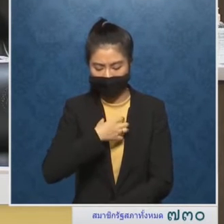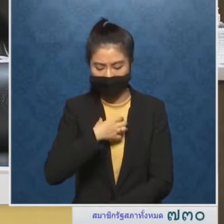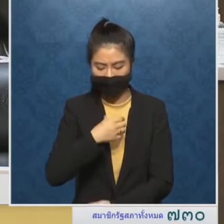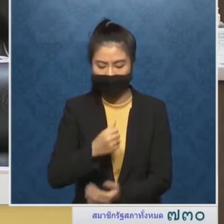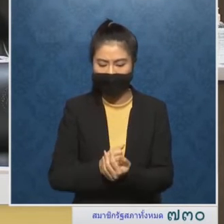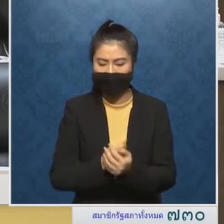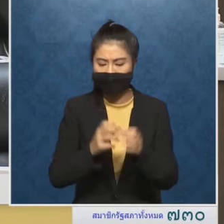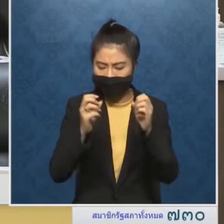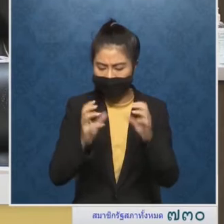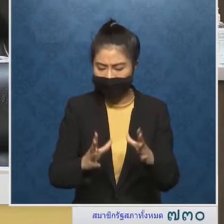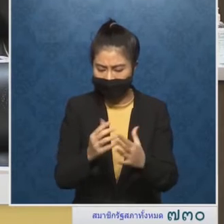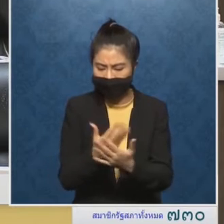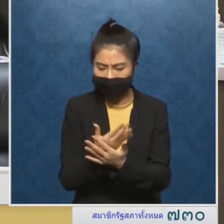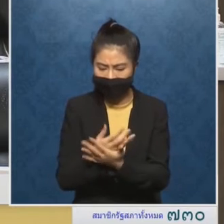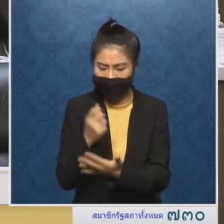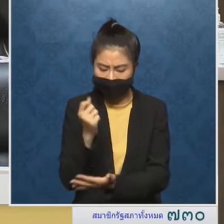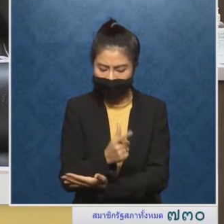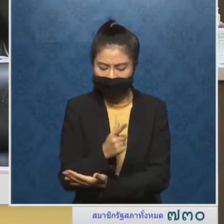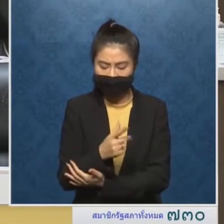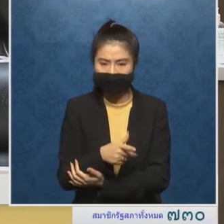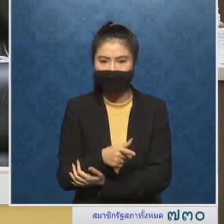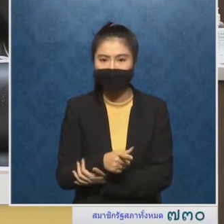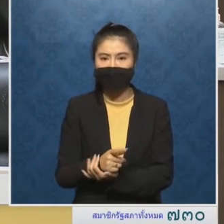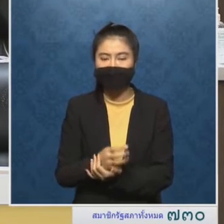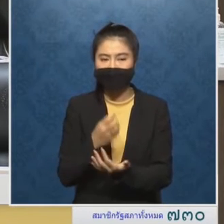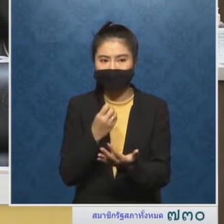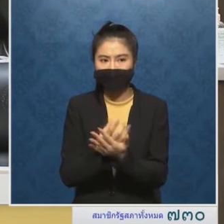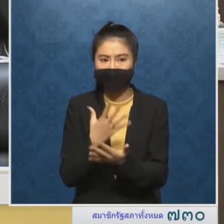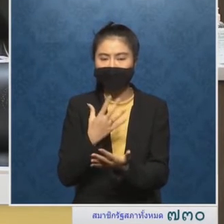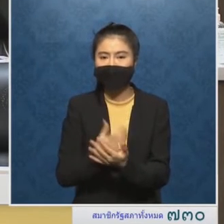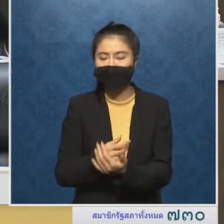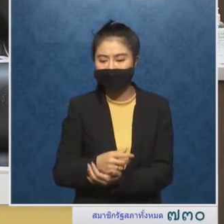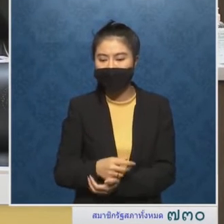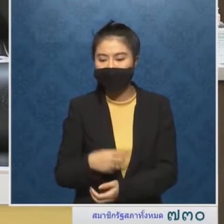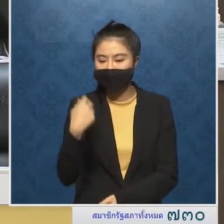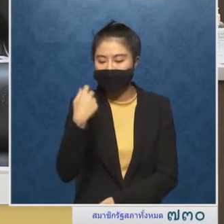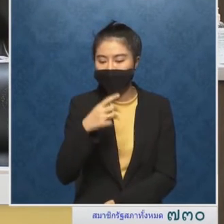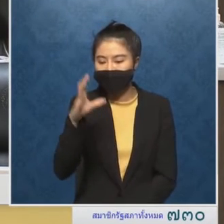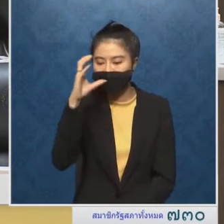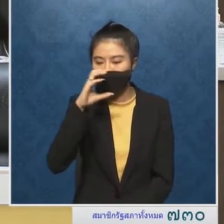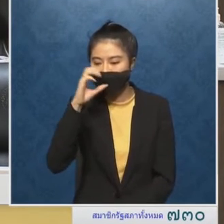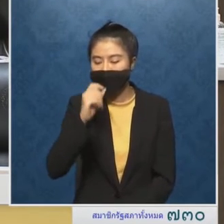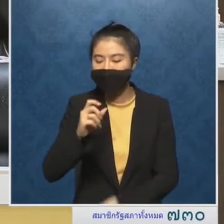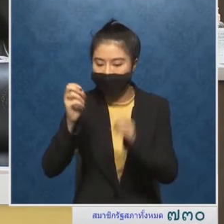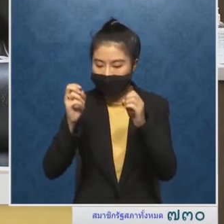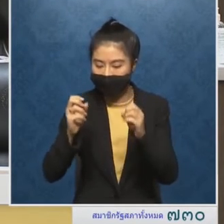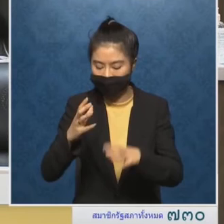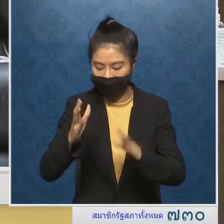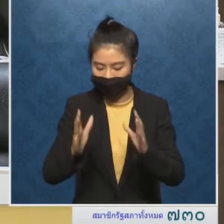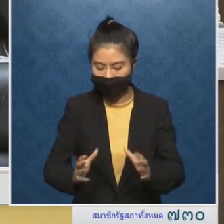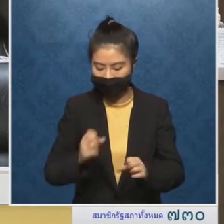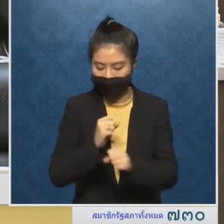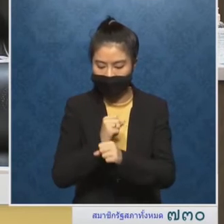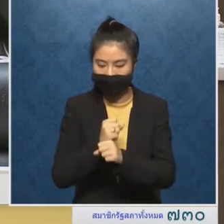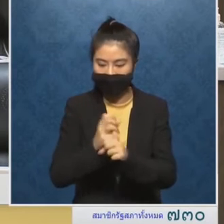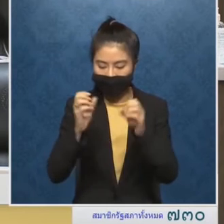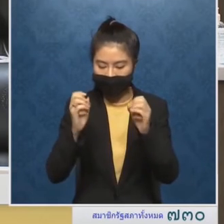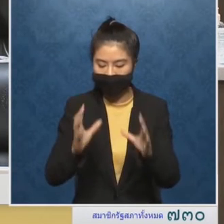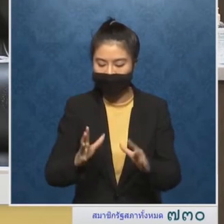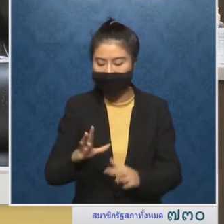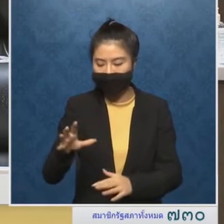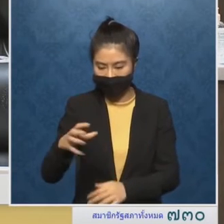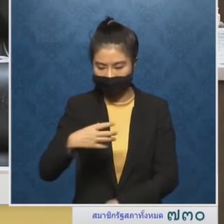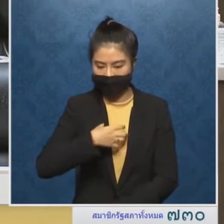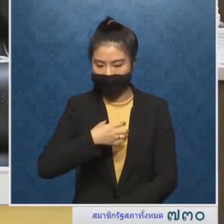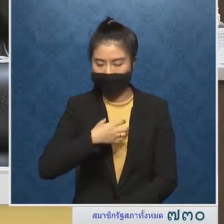ษา ค่าตอบแทนต้องเหนือเฉลี่ยเราจงสามารถดึงคนทเก่งที่สุดมาได้ โดยเฉพาะในสาคา วิชาท